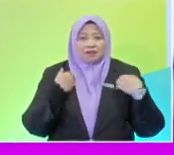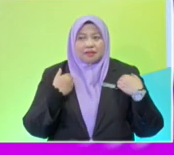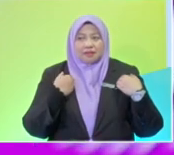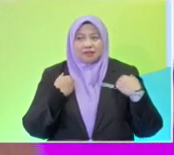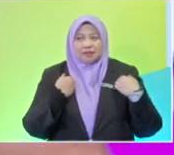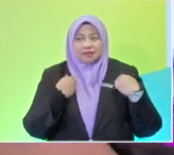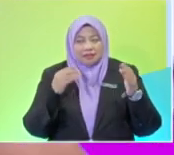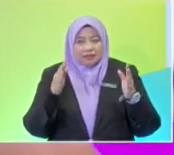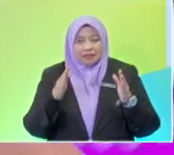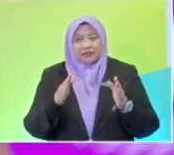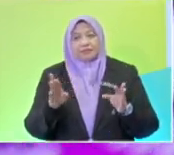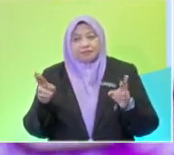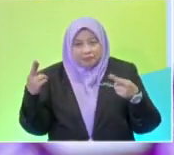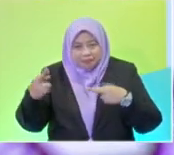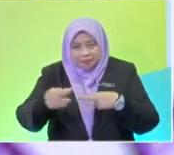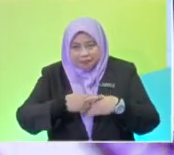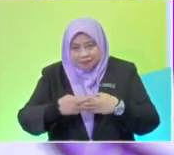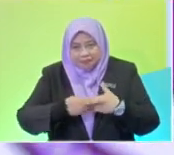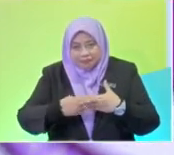lagi rapat